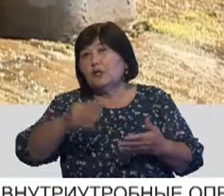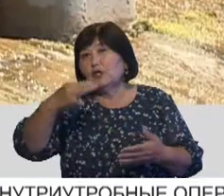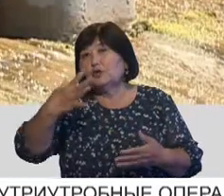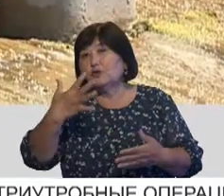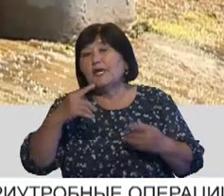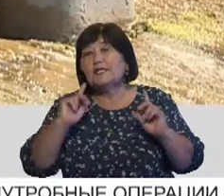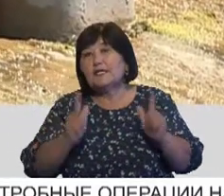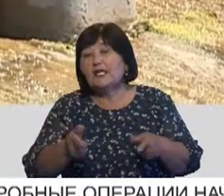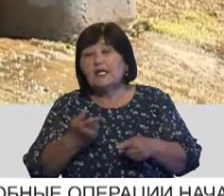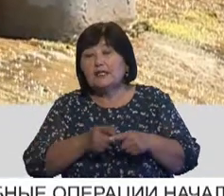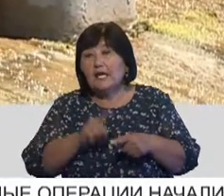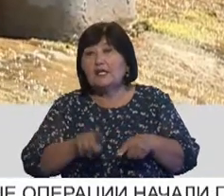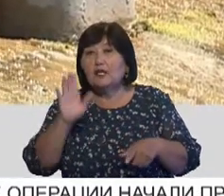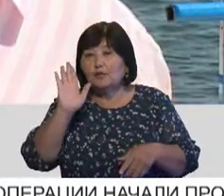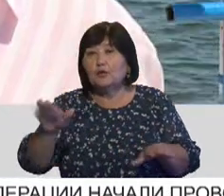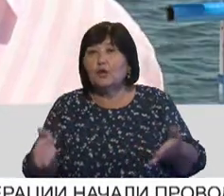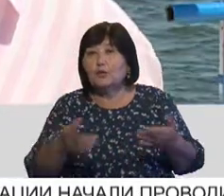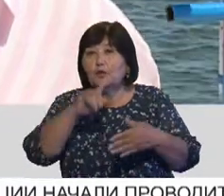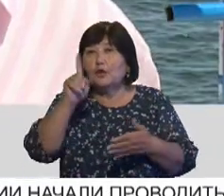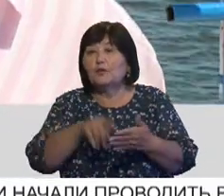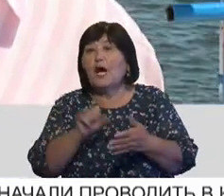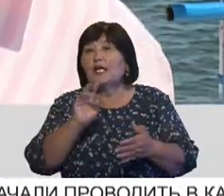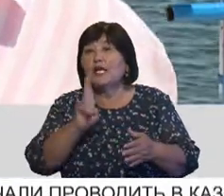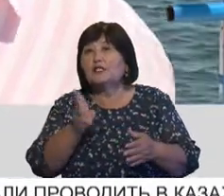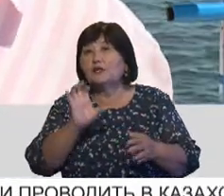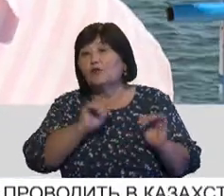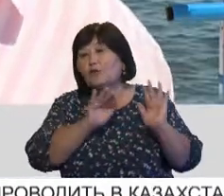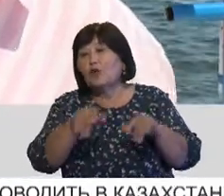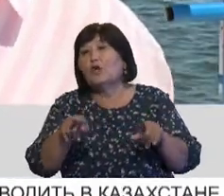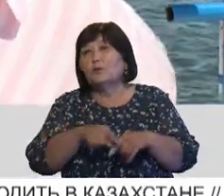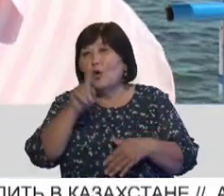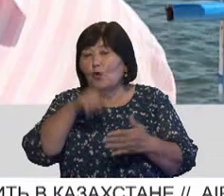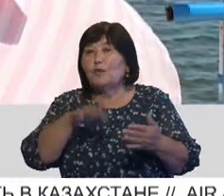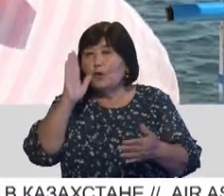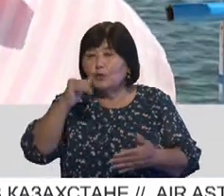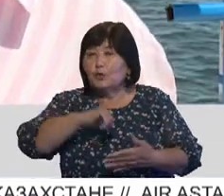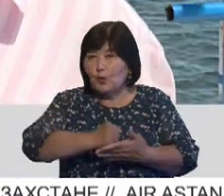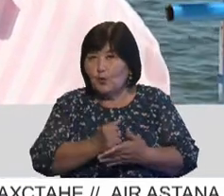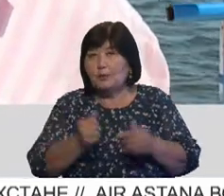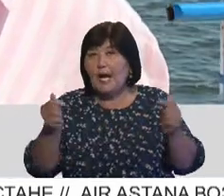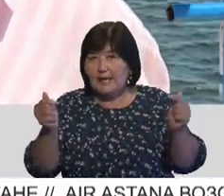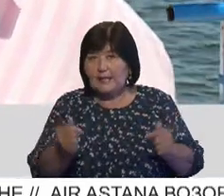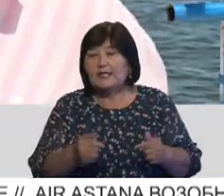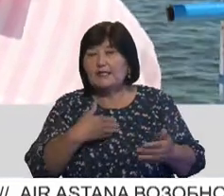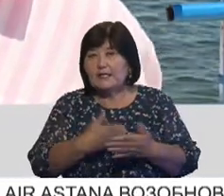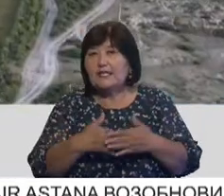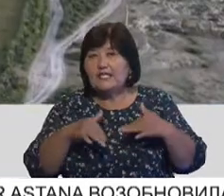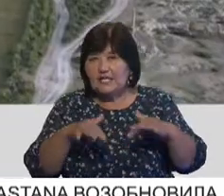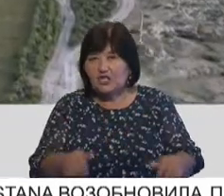45 соглашений. На этот раз будет поднят вопрос Аральского моря, и мы верим, что будут утверждены конкретные